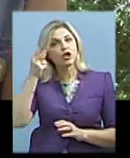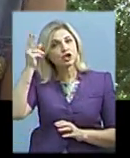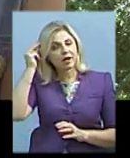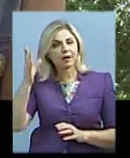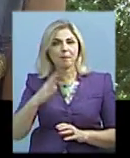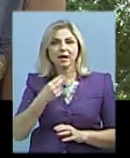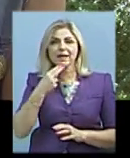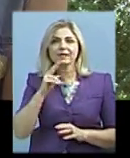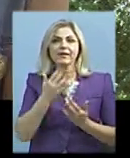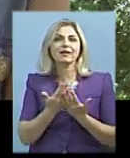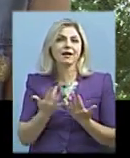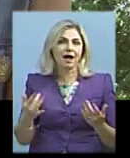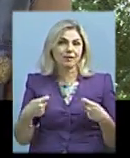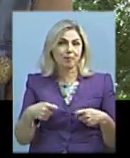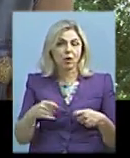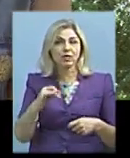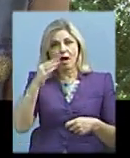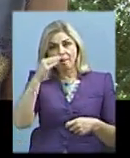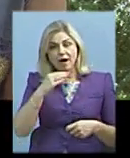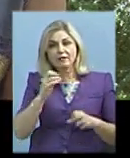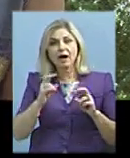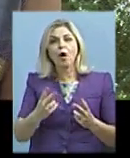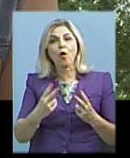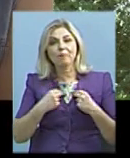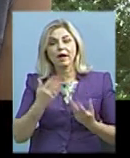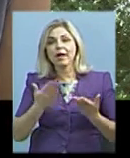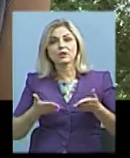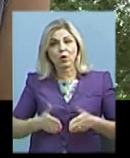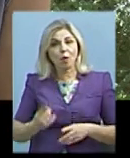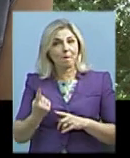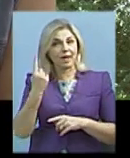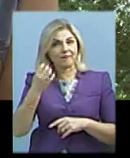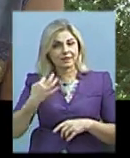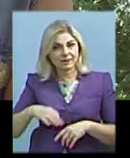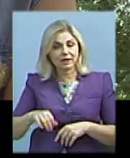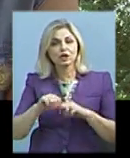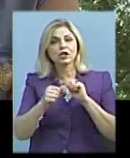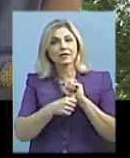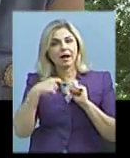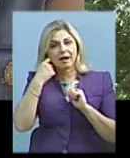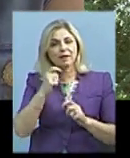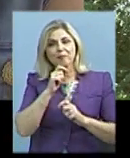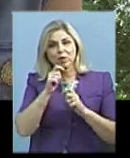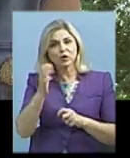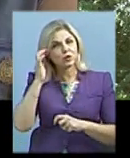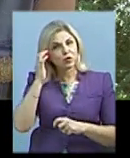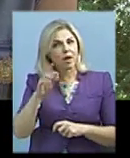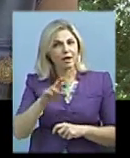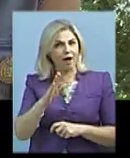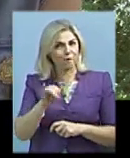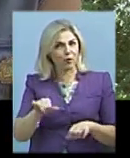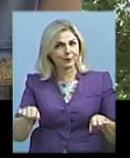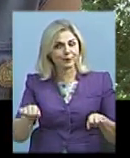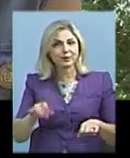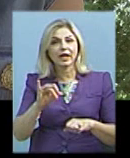кольорів, продавалися. І батько, як і обіцяв, якщо народиться перший син, на 16 років подарую йому чорну яву. На 16